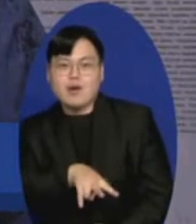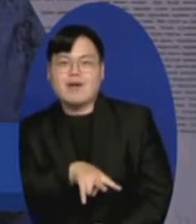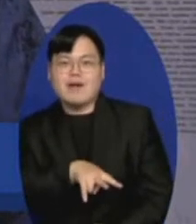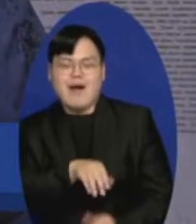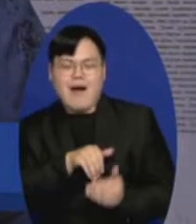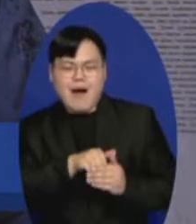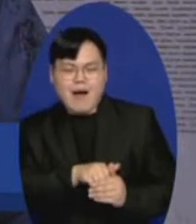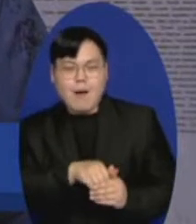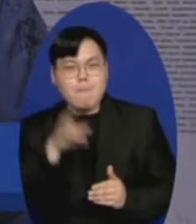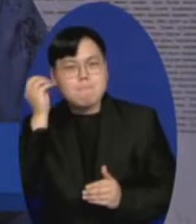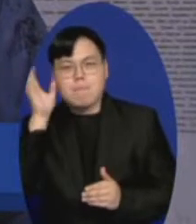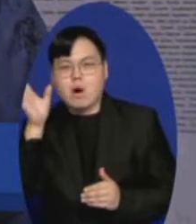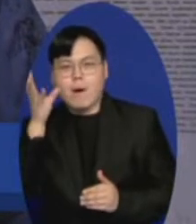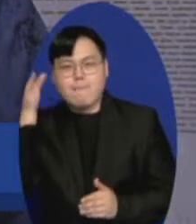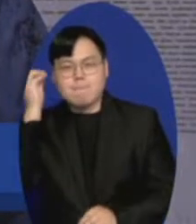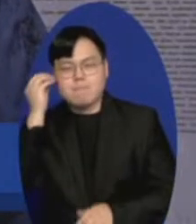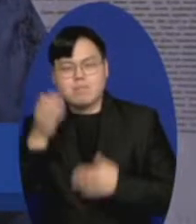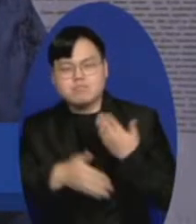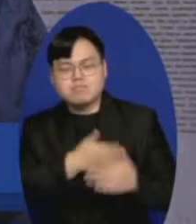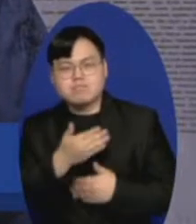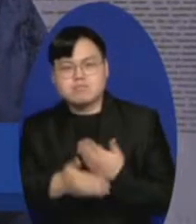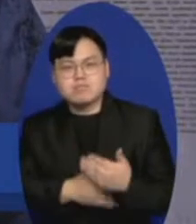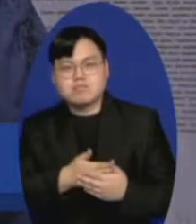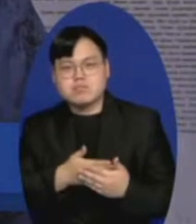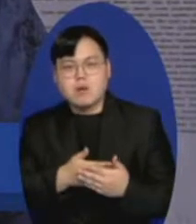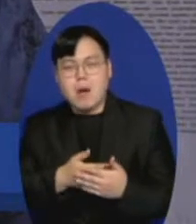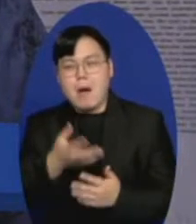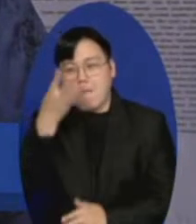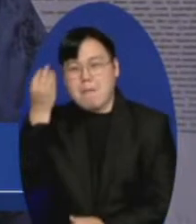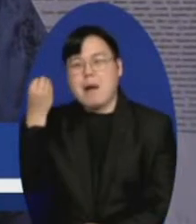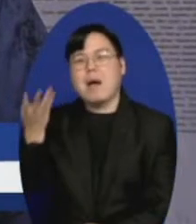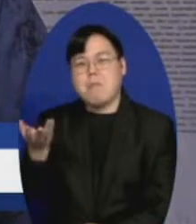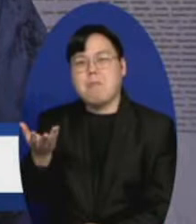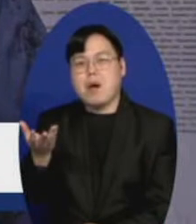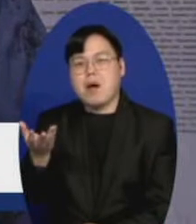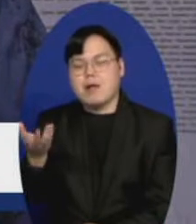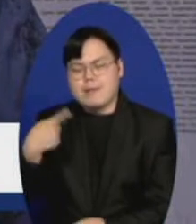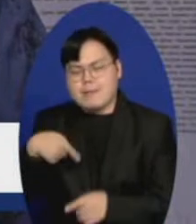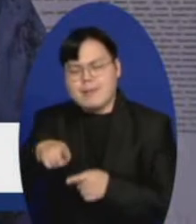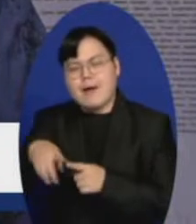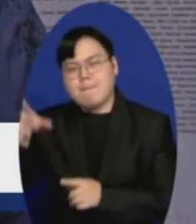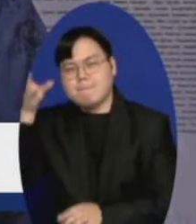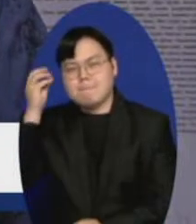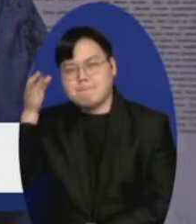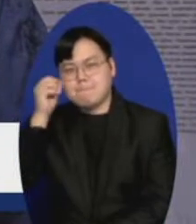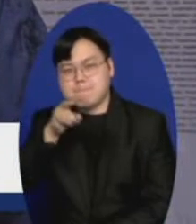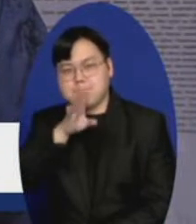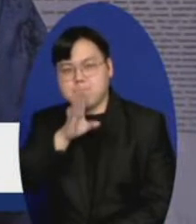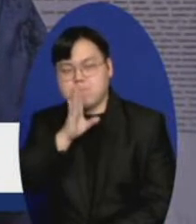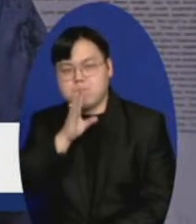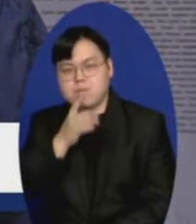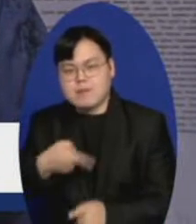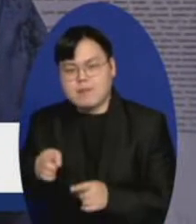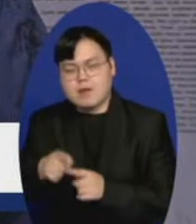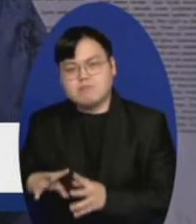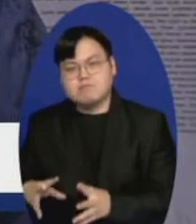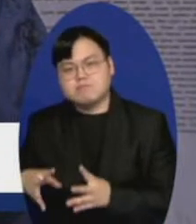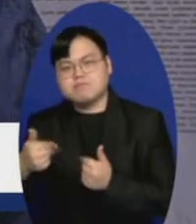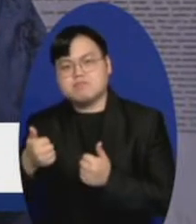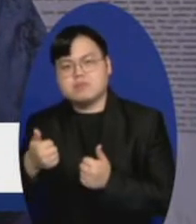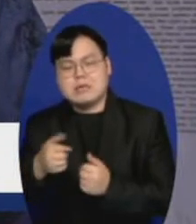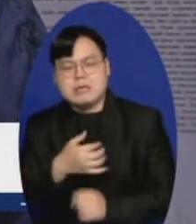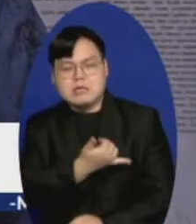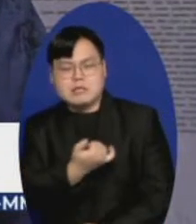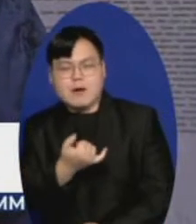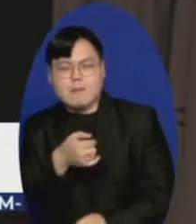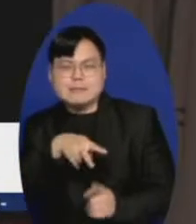сайн сэргээж байгаа юм байна. Мартагдчих болсон зан үйлээ одоо эргэж болсон шинээр сэргээх зарим нь бол орчин